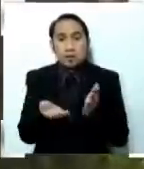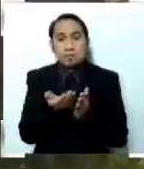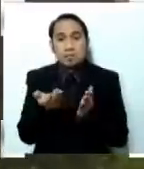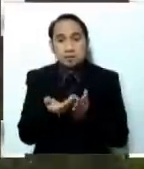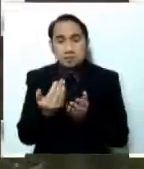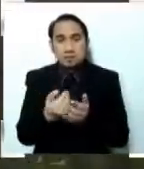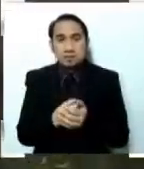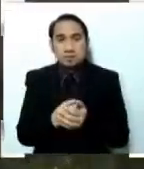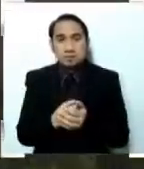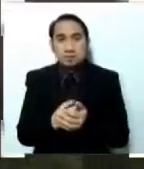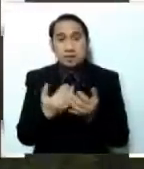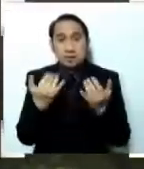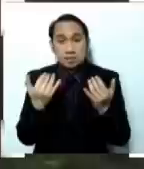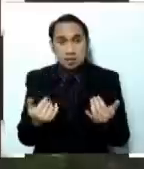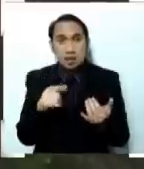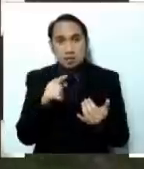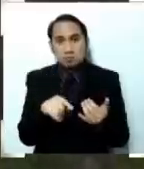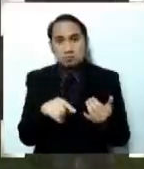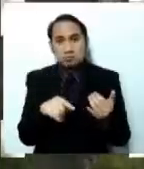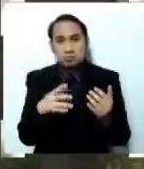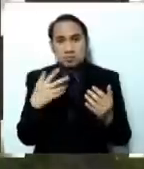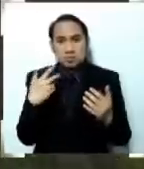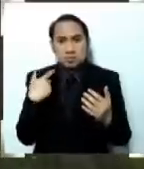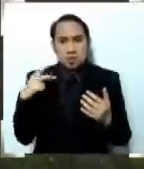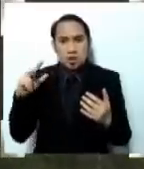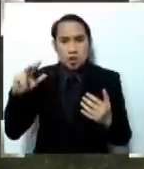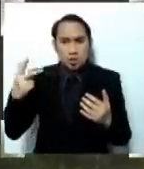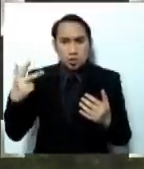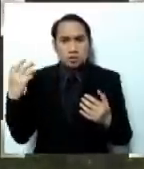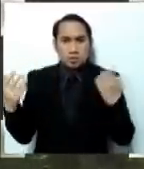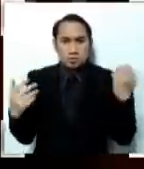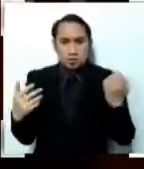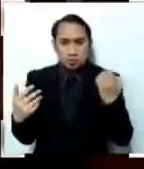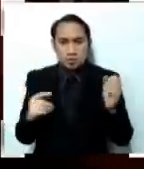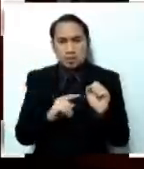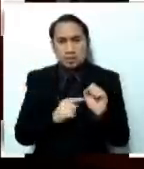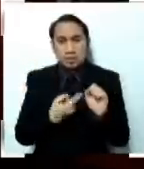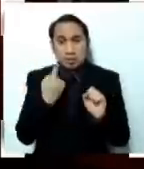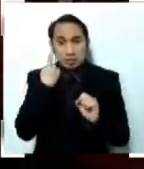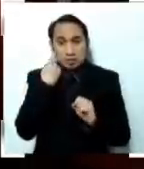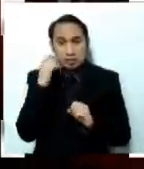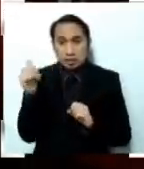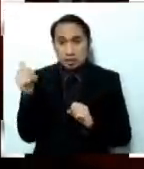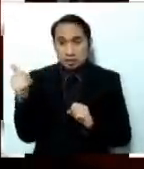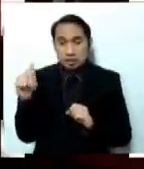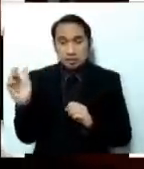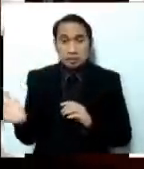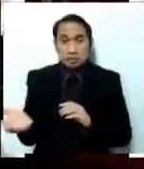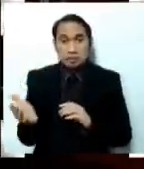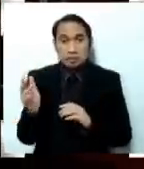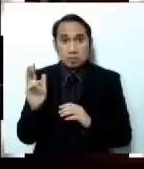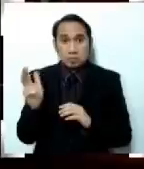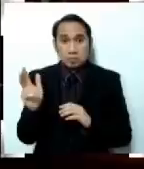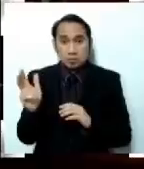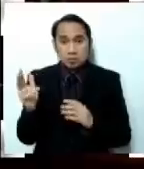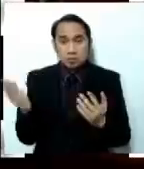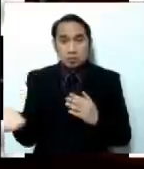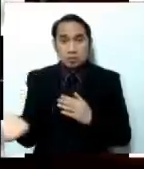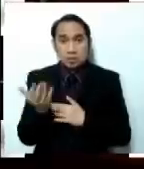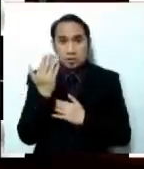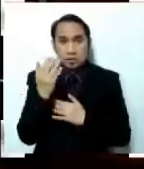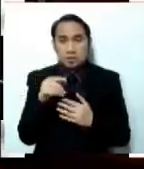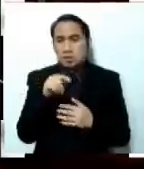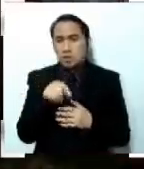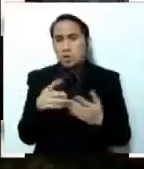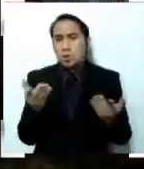kalahating oras, inakyat sa ikatlong alarma ang sunog na nagsimula alas 10:30. Ang nasusunog, ang stock room o imbakan ng supplies